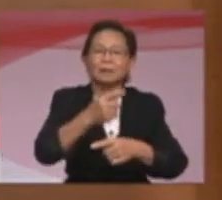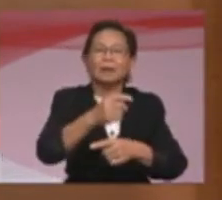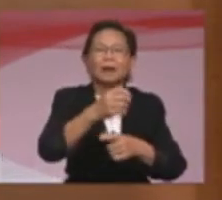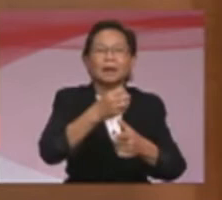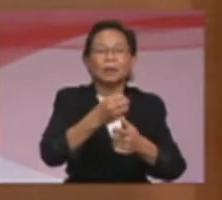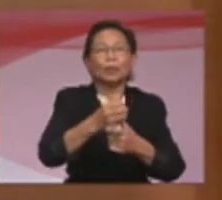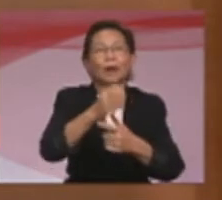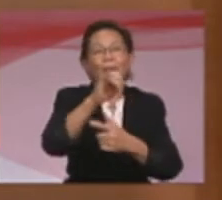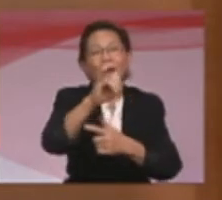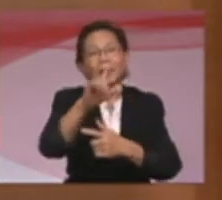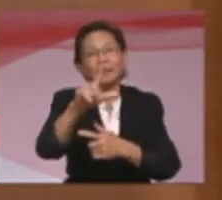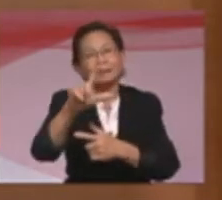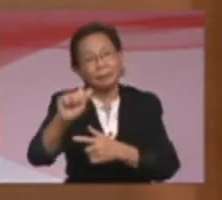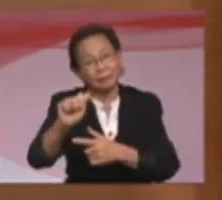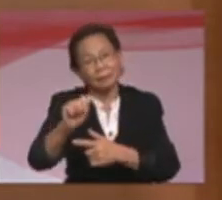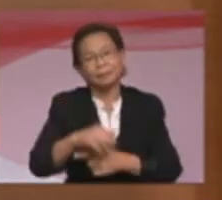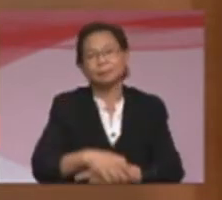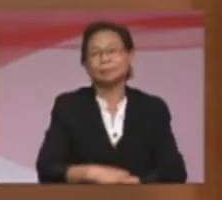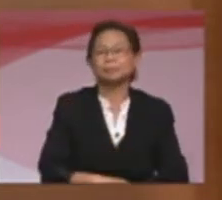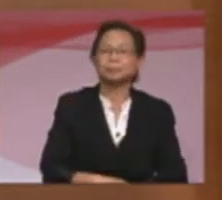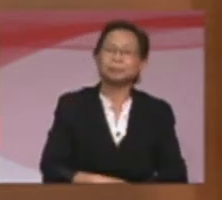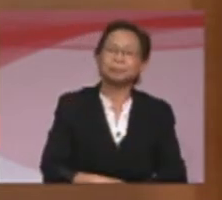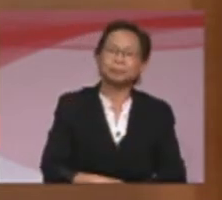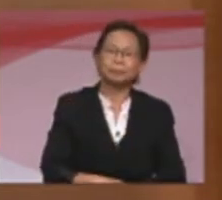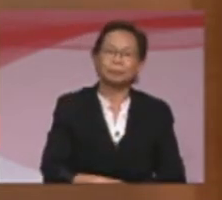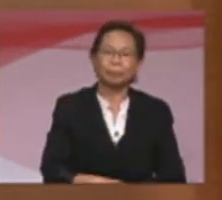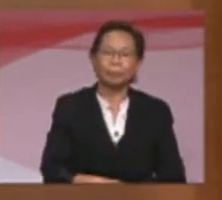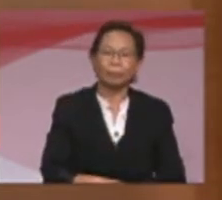ILA. Seperti yang saya umumkan